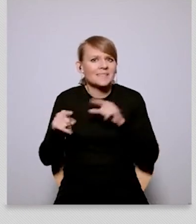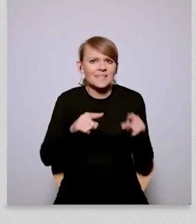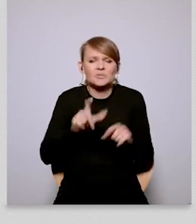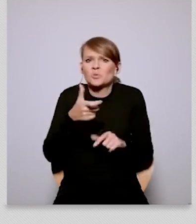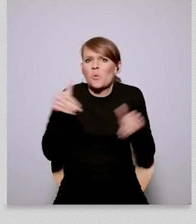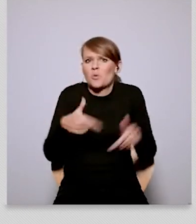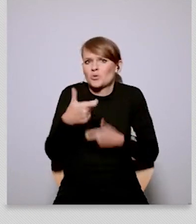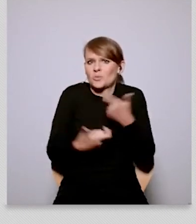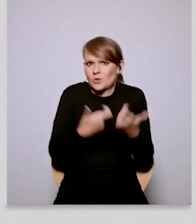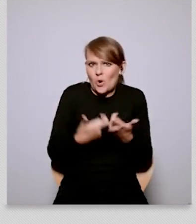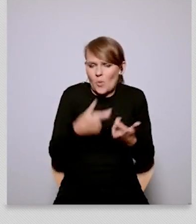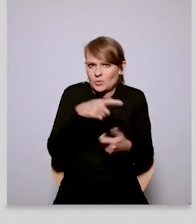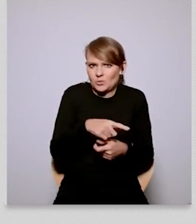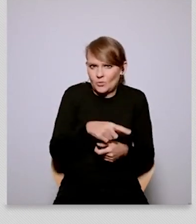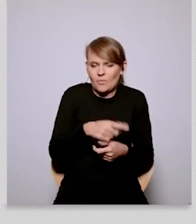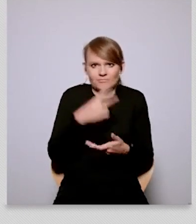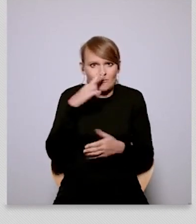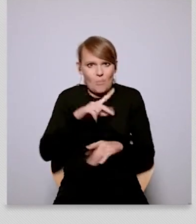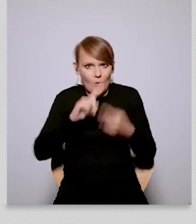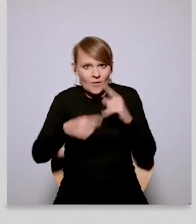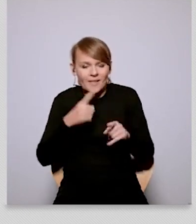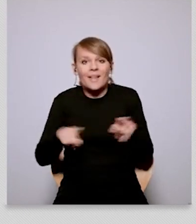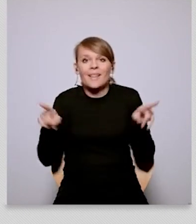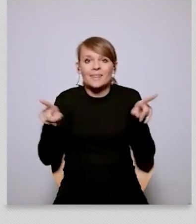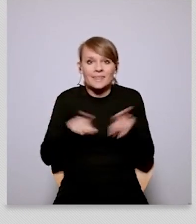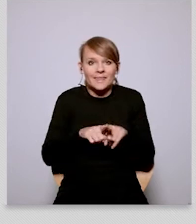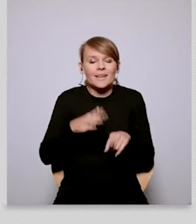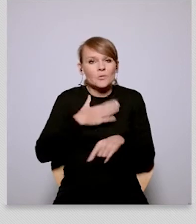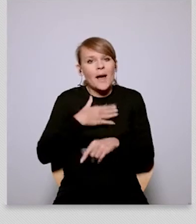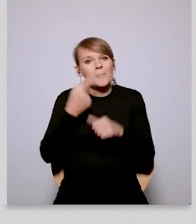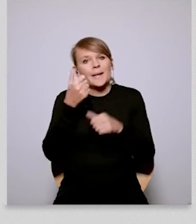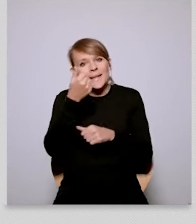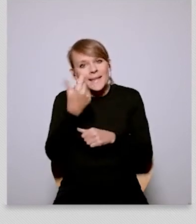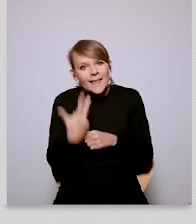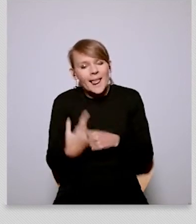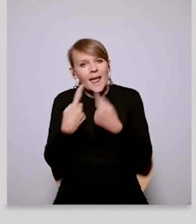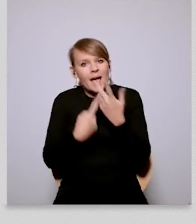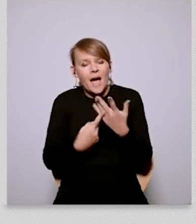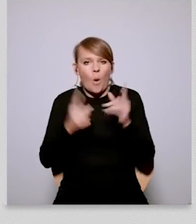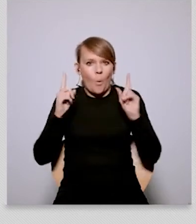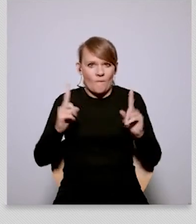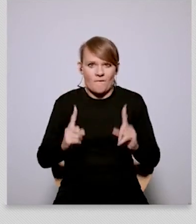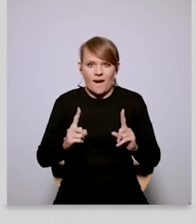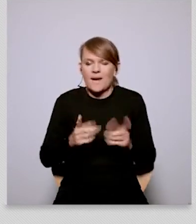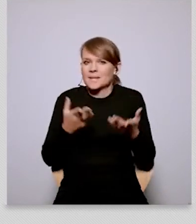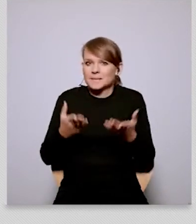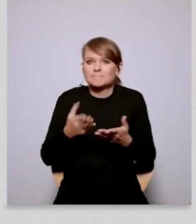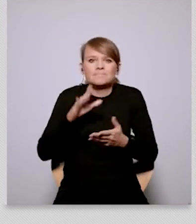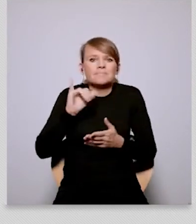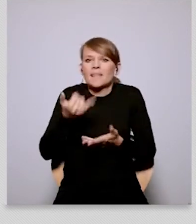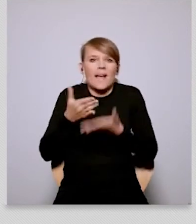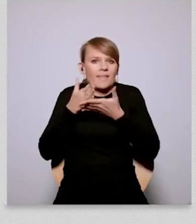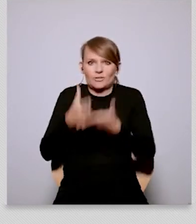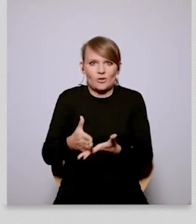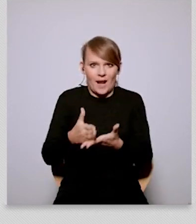wymiarze politycznym i też mam kilka uwag dotyczących tego jak sobie z tym możemy poradzić